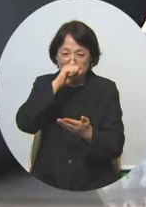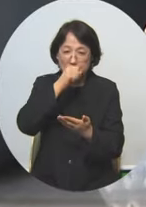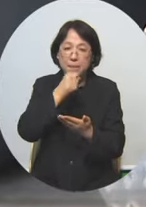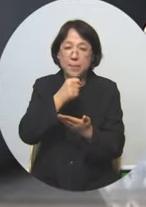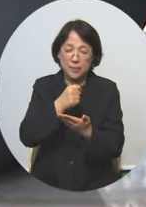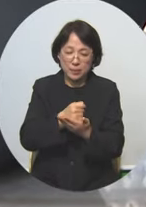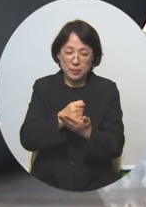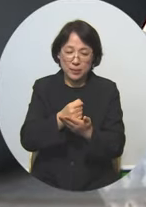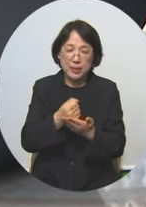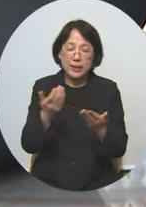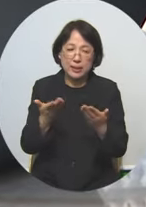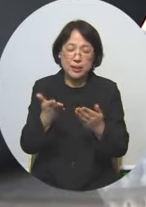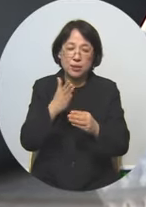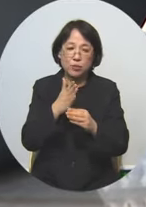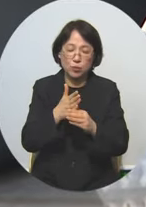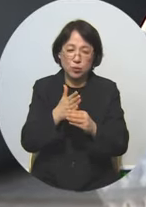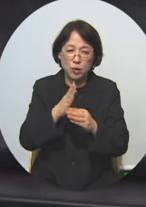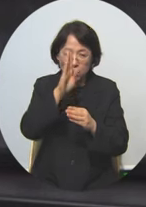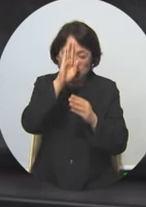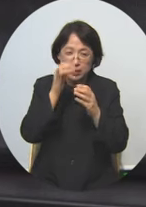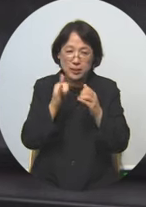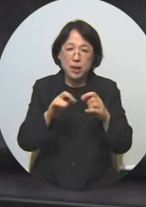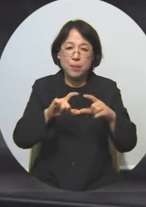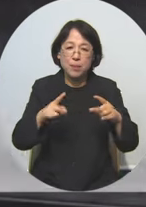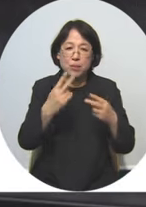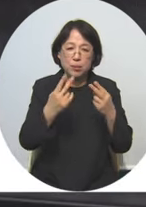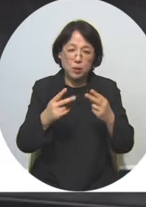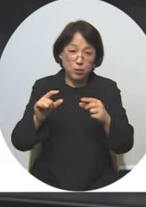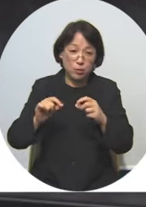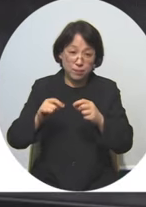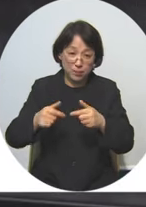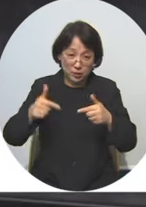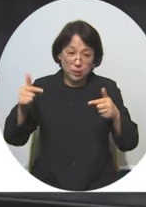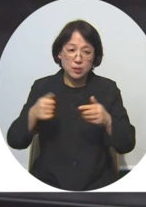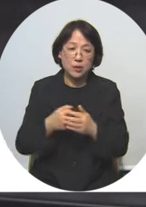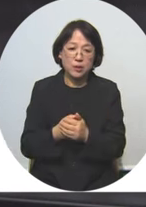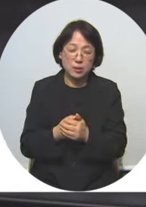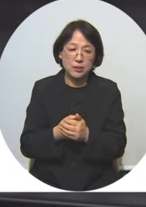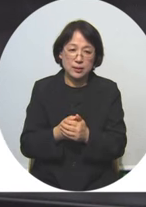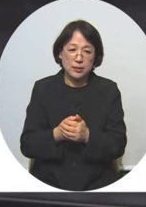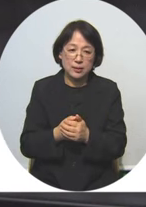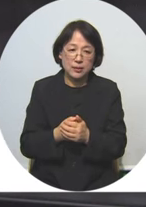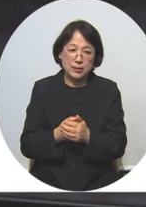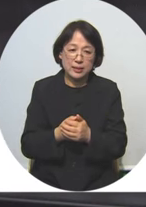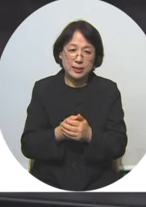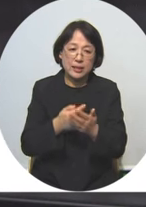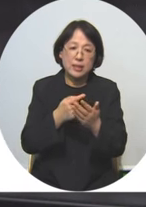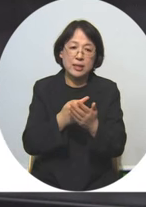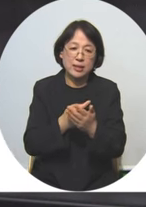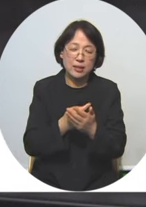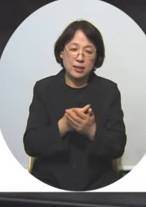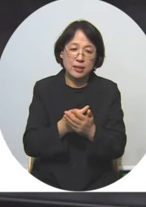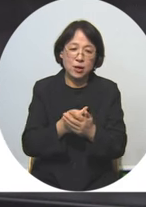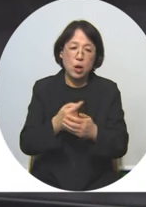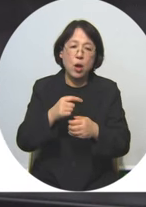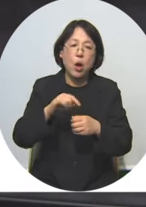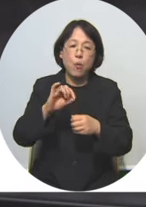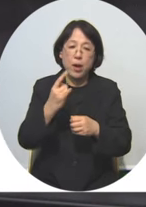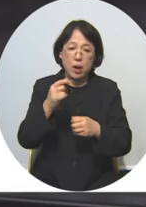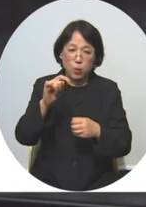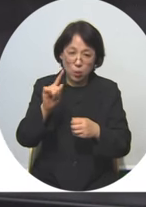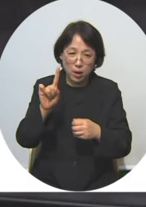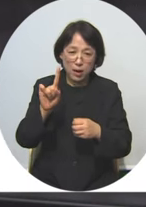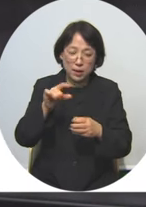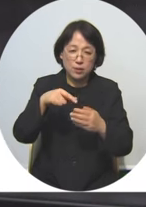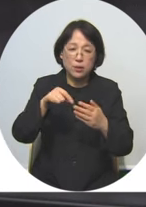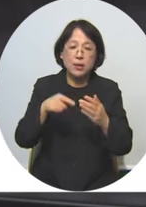있어 환자가 평소보다 늘었습니다. 그 외과를 하게 된 이유 자체도 사람의 생명, 어차피 사람의 생명을